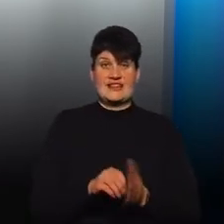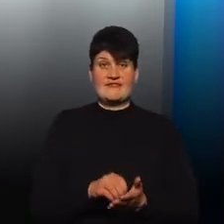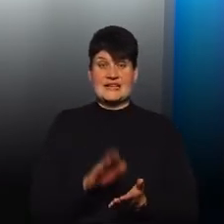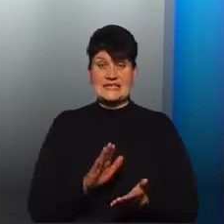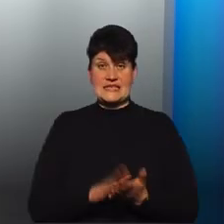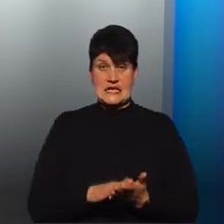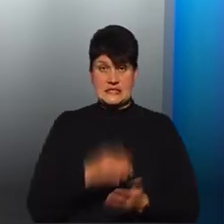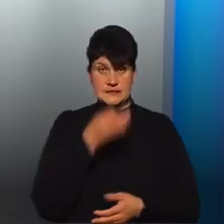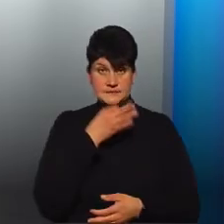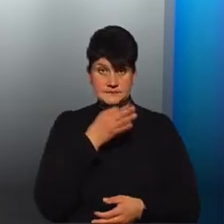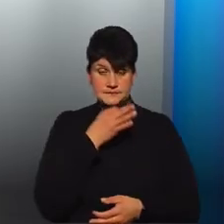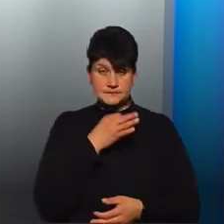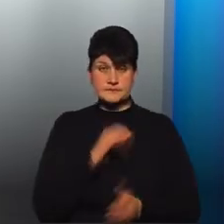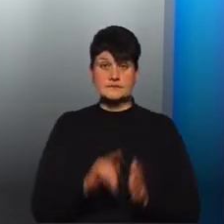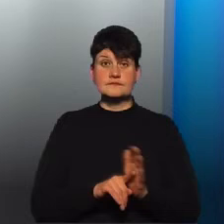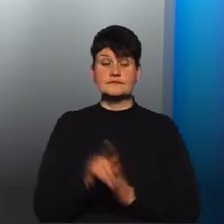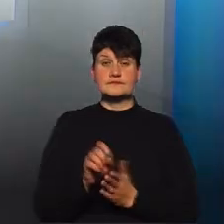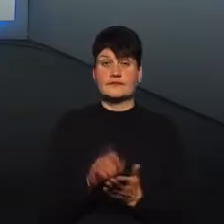засобу, так реєструються як